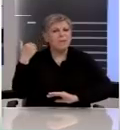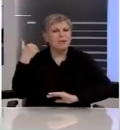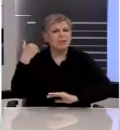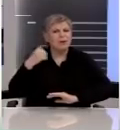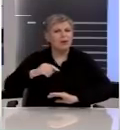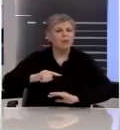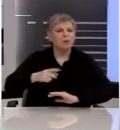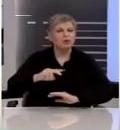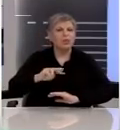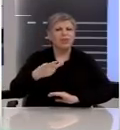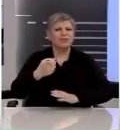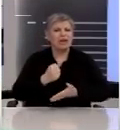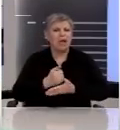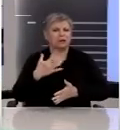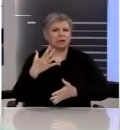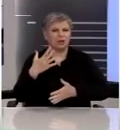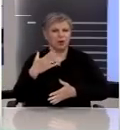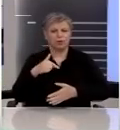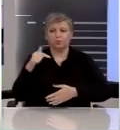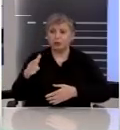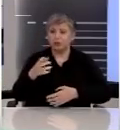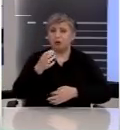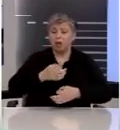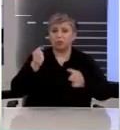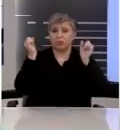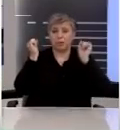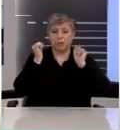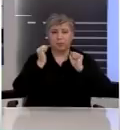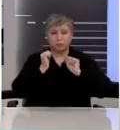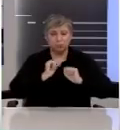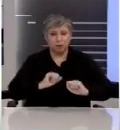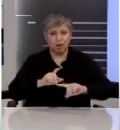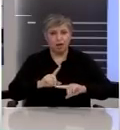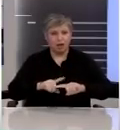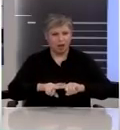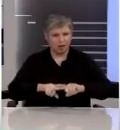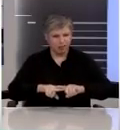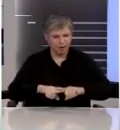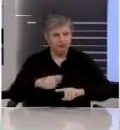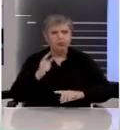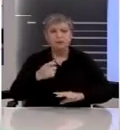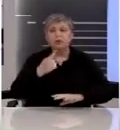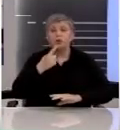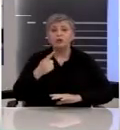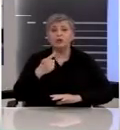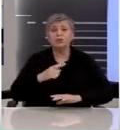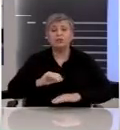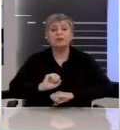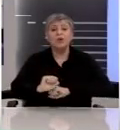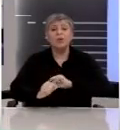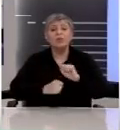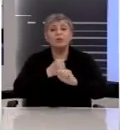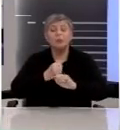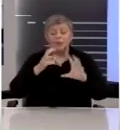είχατε φέρει την καταστροφή, ότι προσπαθείτε να τα καλύψετε όλα στο σκοτάδι, γιατί